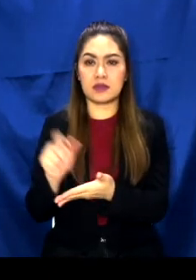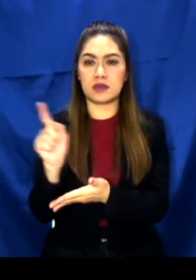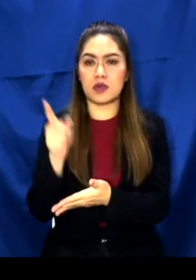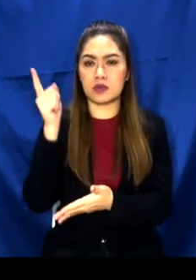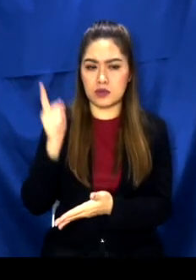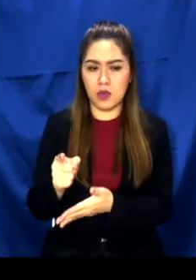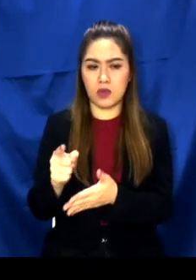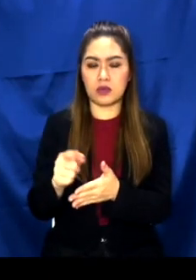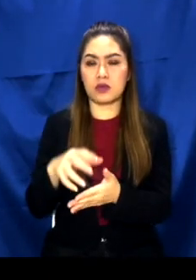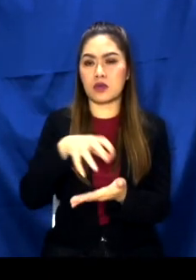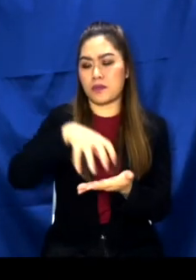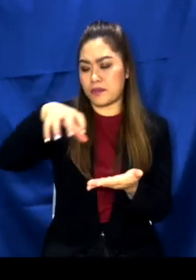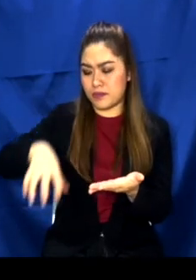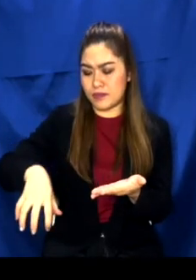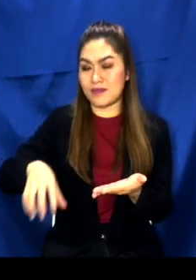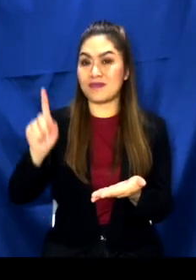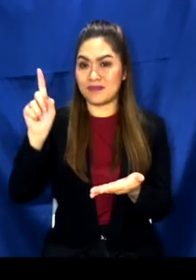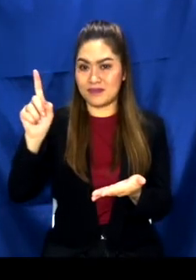ต้อง copy ไว้1ครั้ง